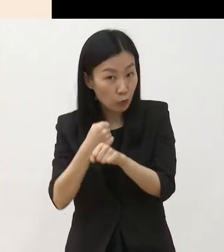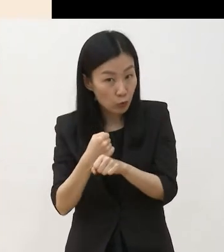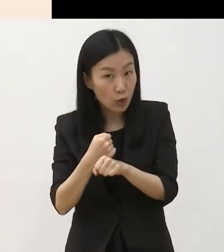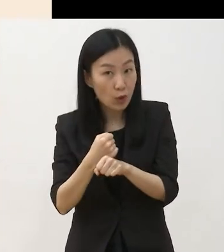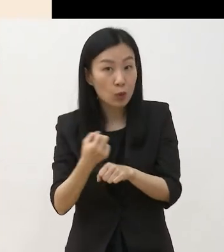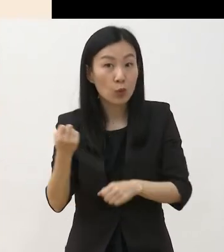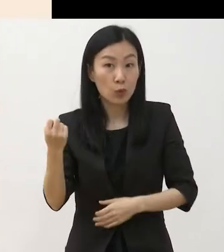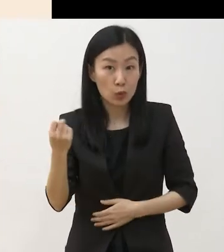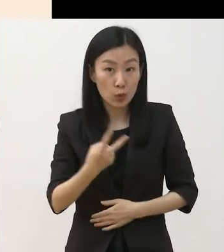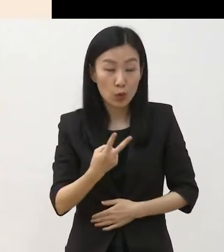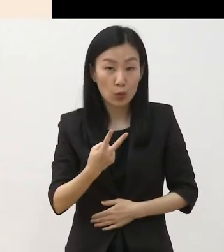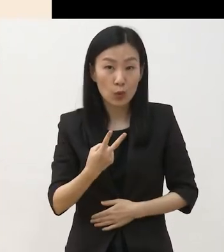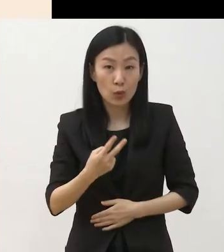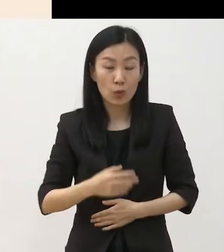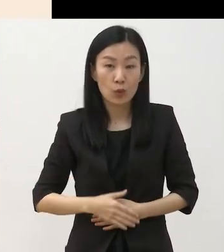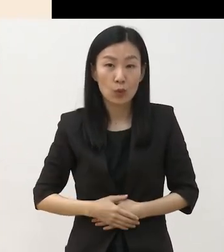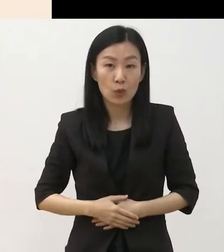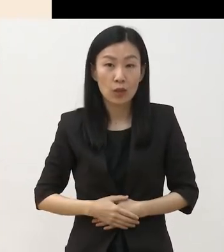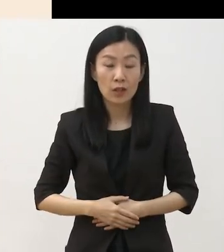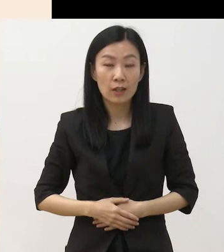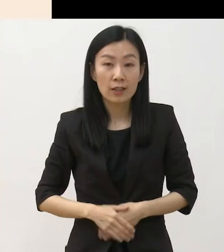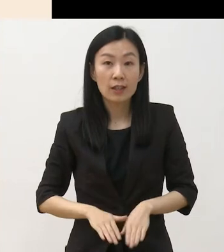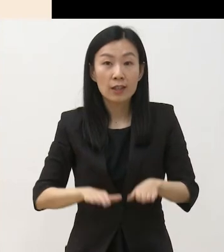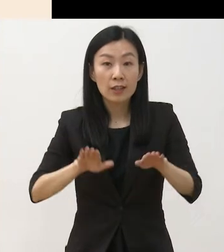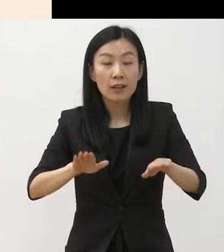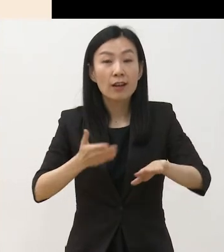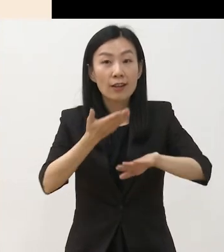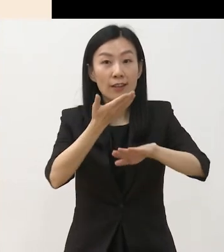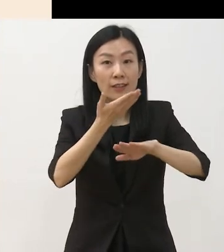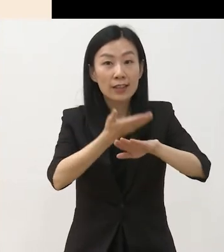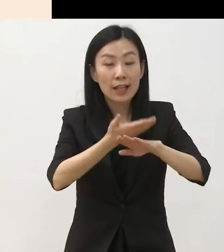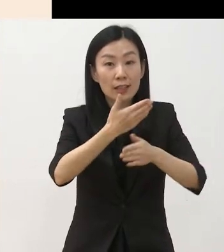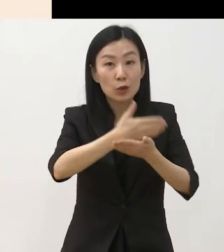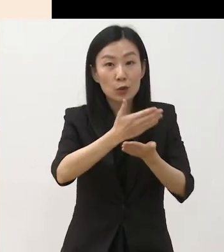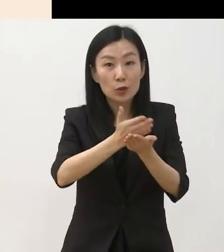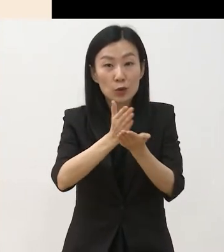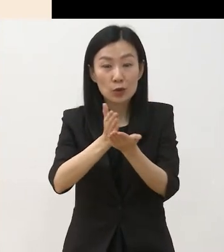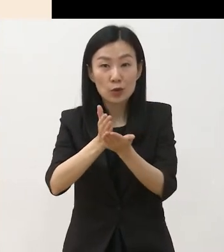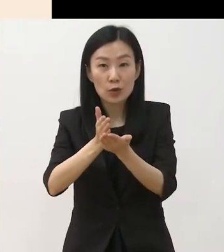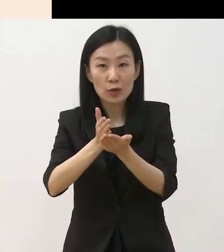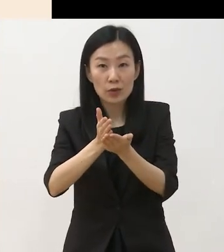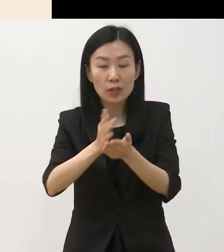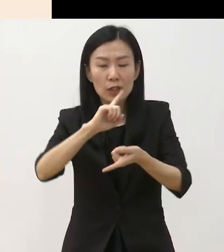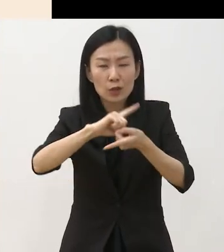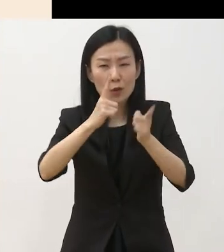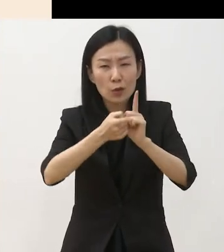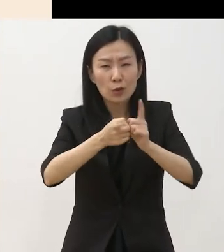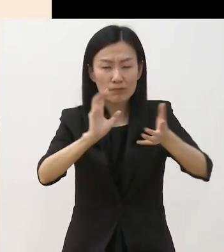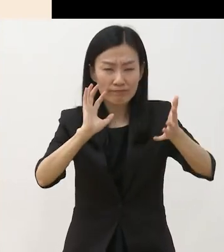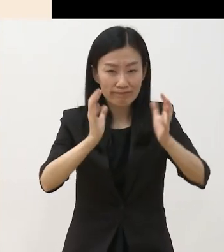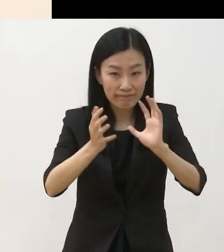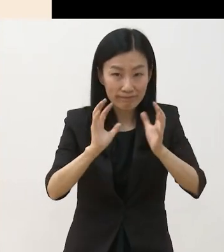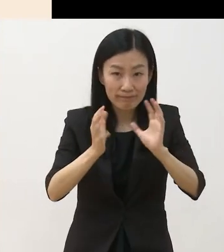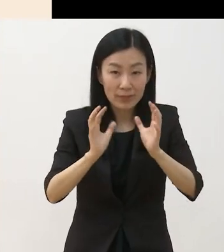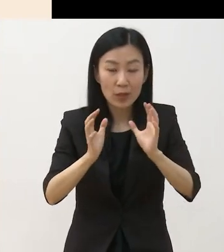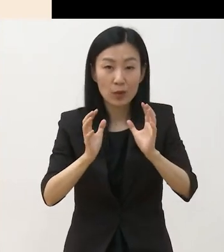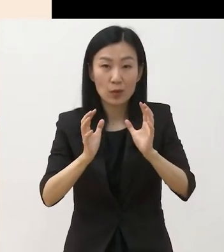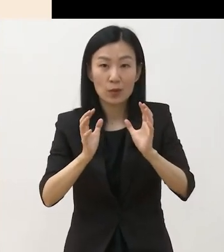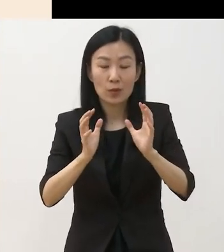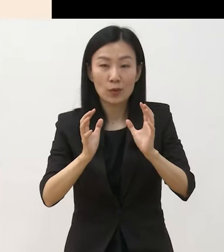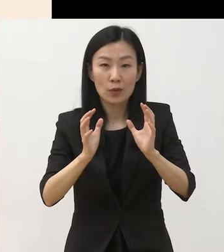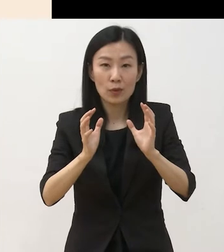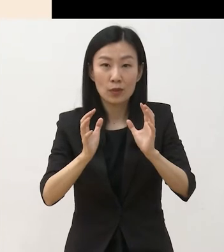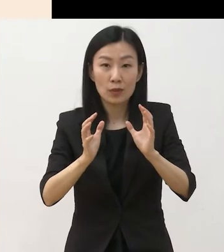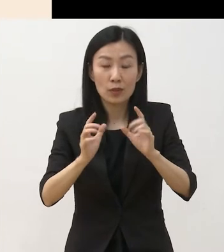그다음에 동시대, 동세대 타 장르 간 동료들과 치열하게 토론하며, 또